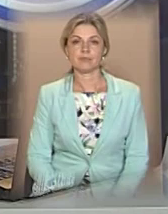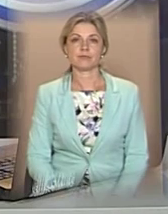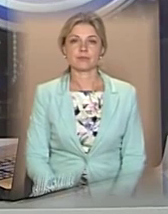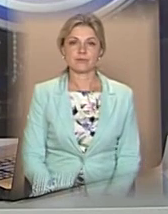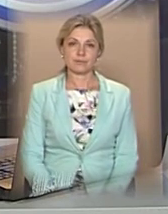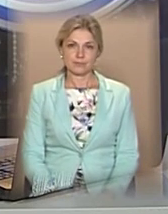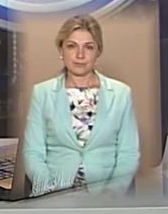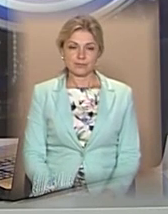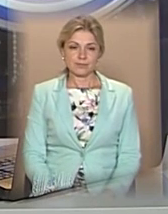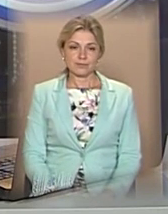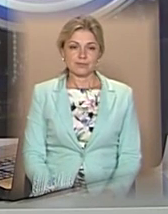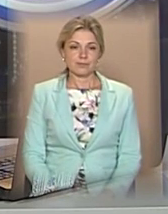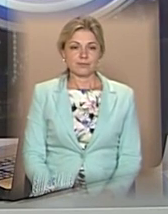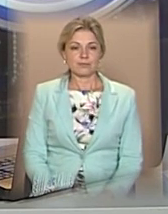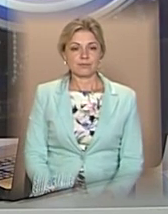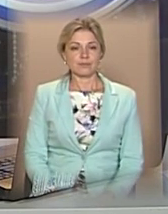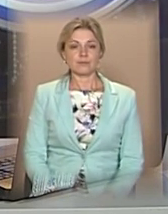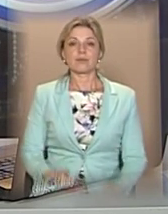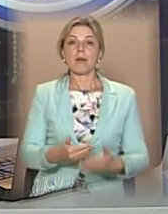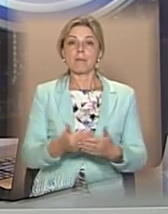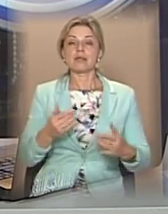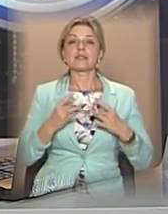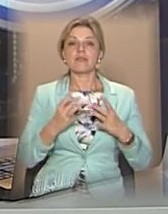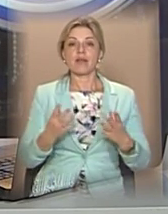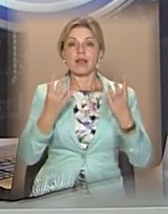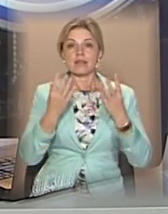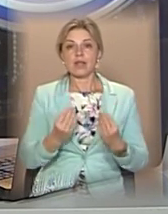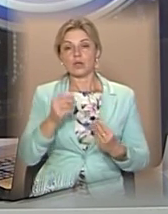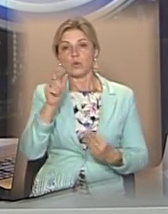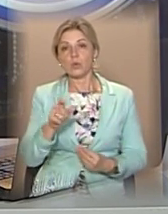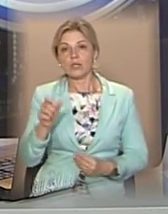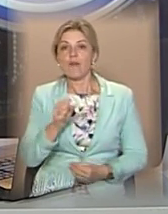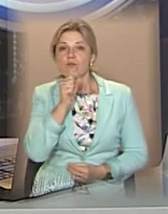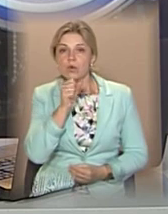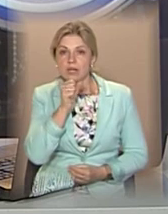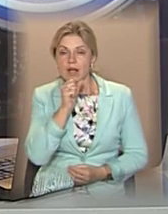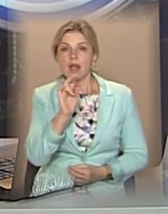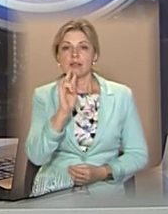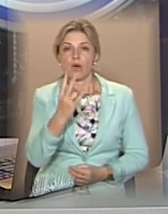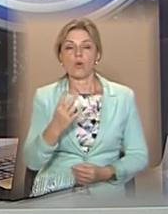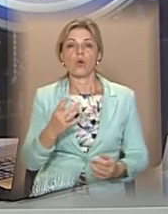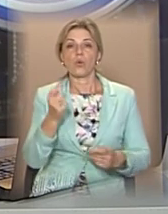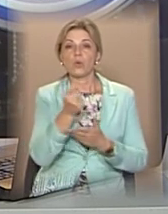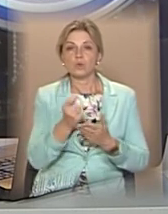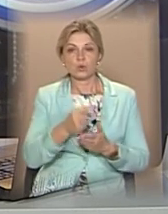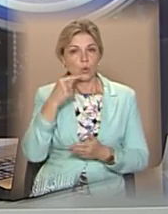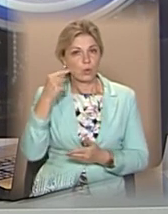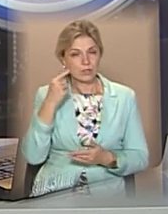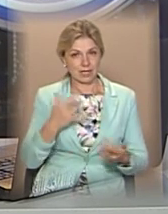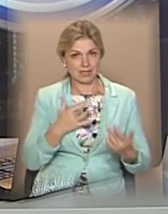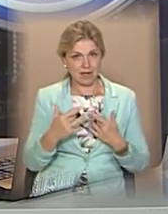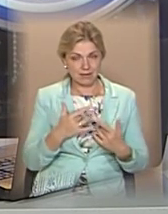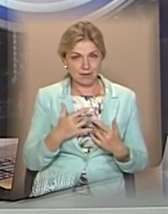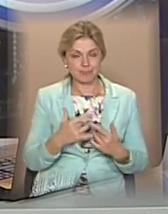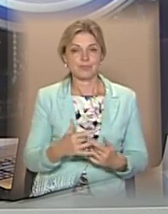Миколаївщини. А ось напередодні свята Дня людей похилого віку у Миколаївському академічному художньому російському